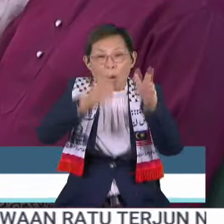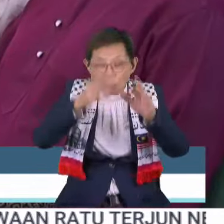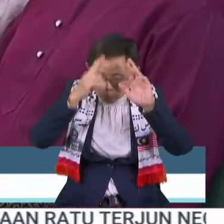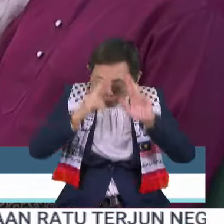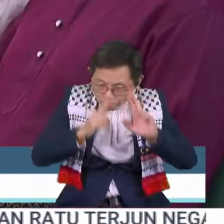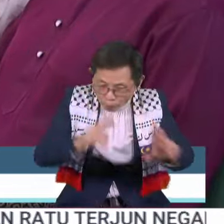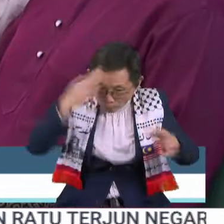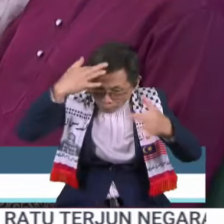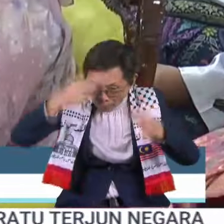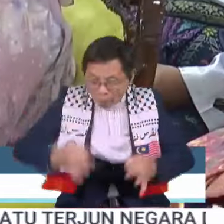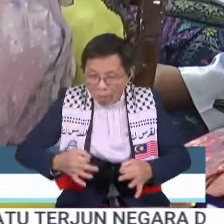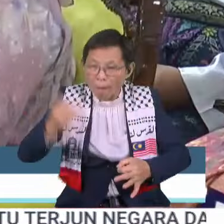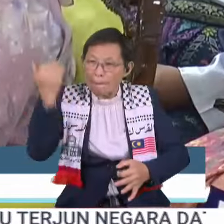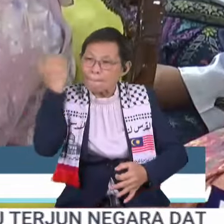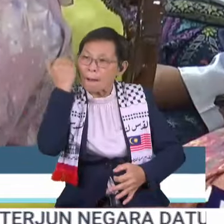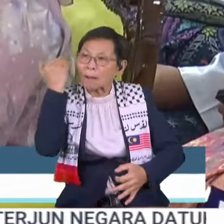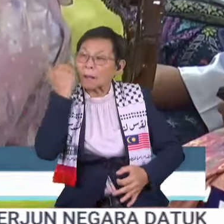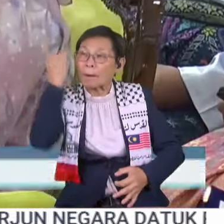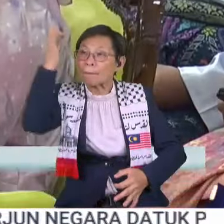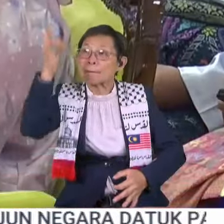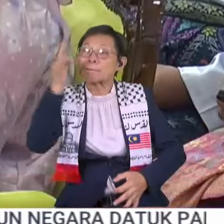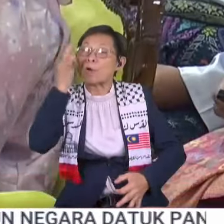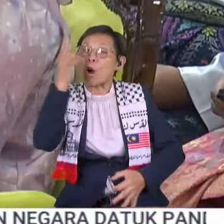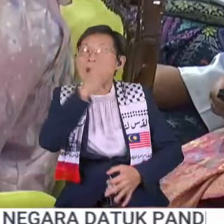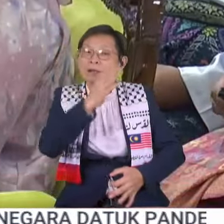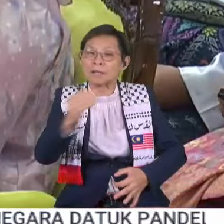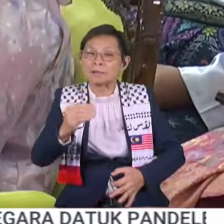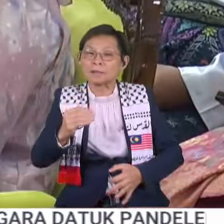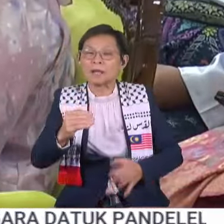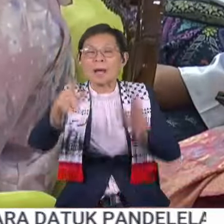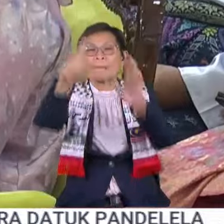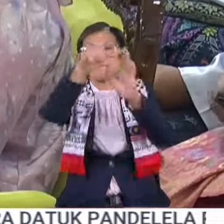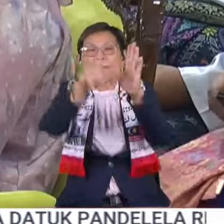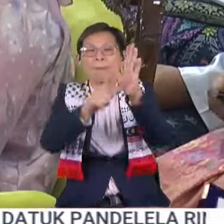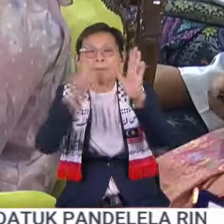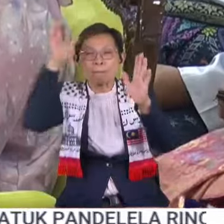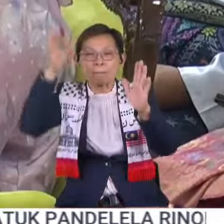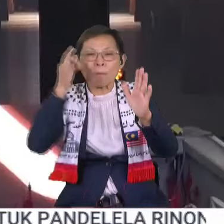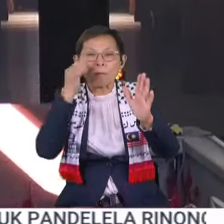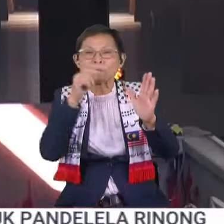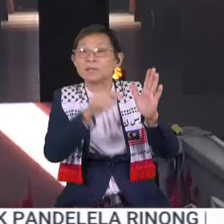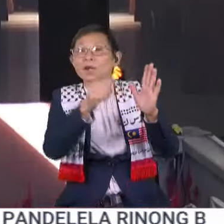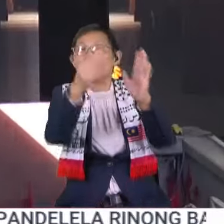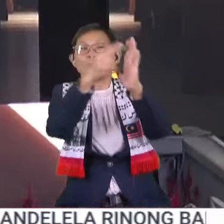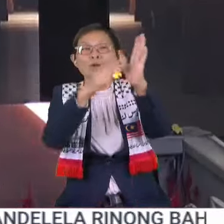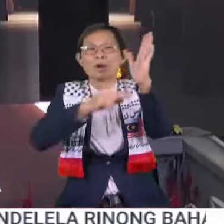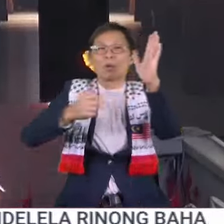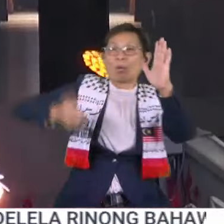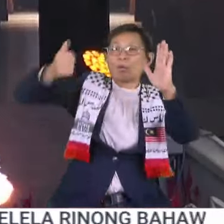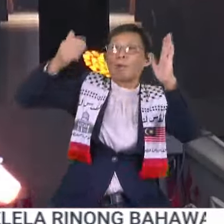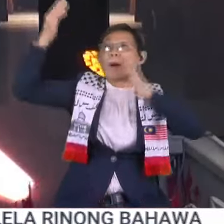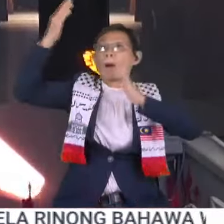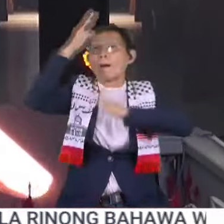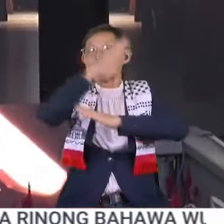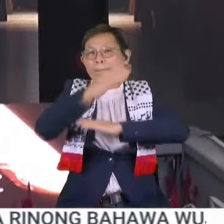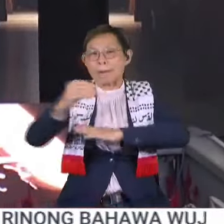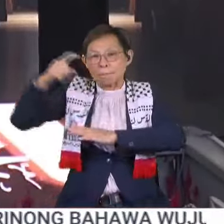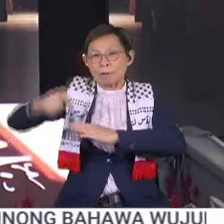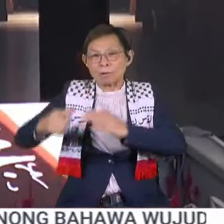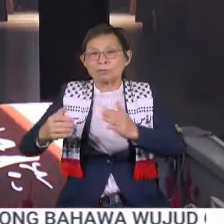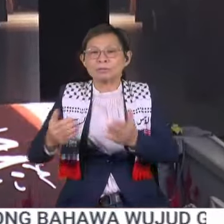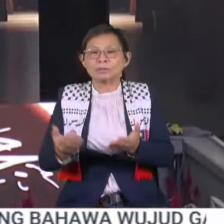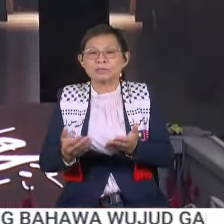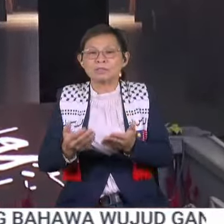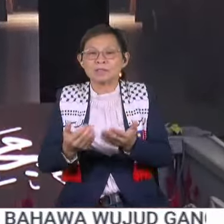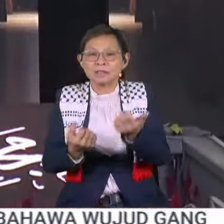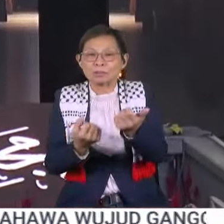menghormati Keputusan Mahkamah persekutuan dan kedudukan pelembagaan persekutuan sebagai undang-undang utama negara dan perlu sentiasa didukung